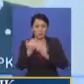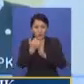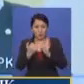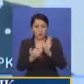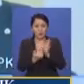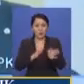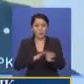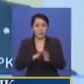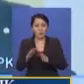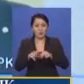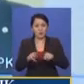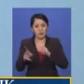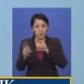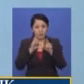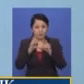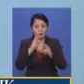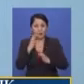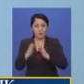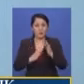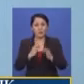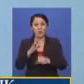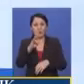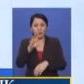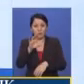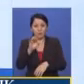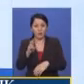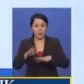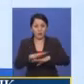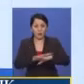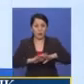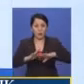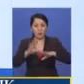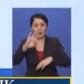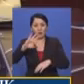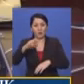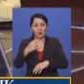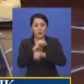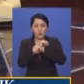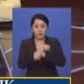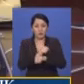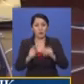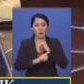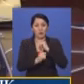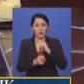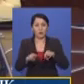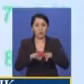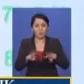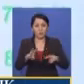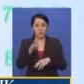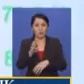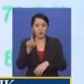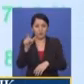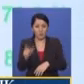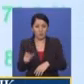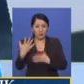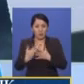іске асып жатқаны үкімет отырысында талқыланды. Еңбек және халықты әлеуметтік қорғау министрі жыл соңына дейін тағы 300 мыңдай адамның